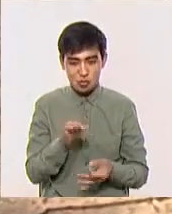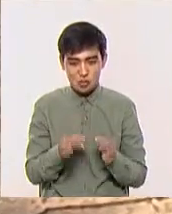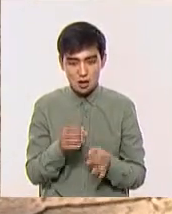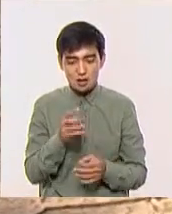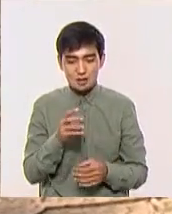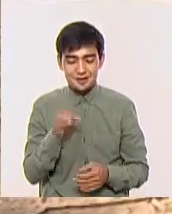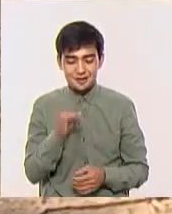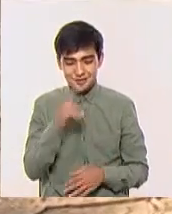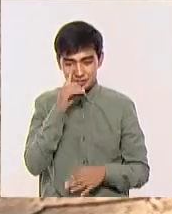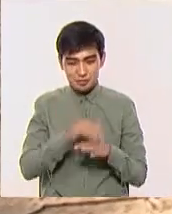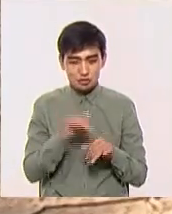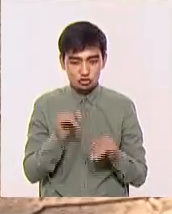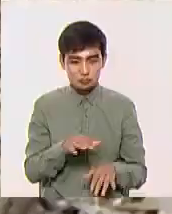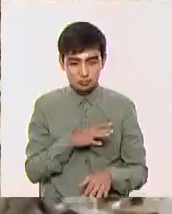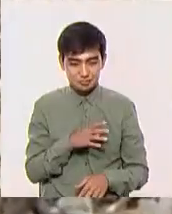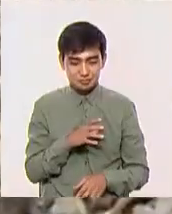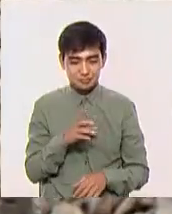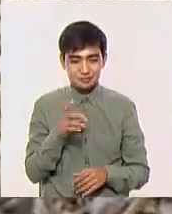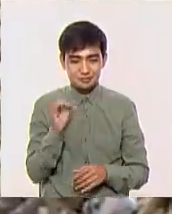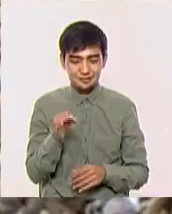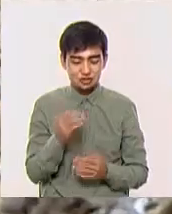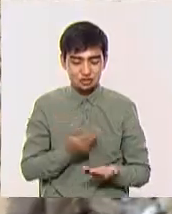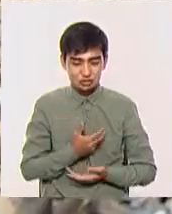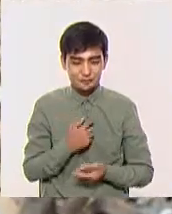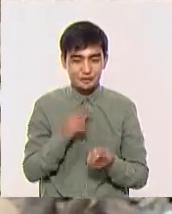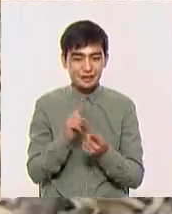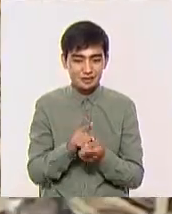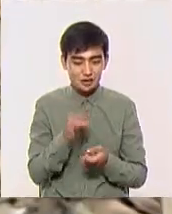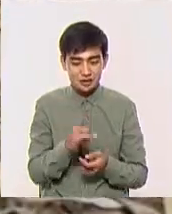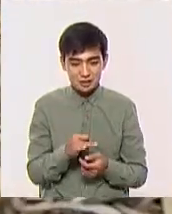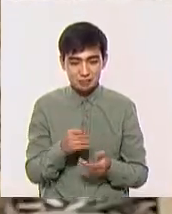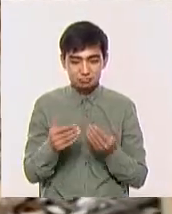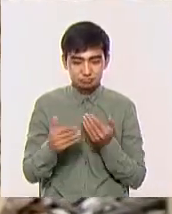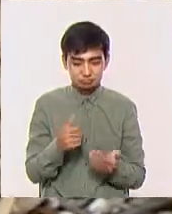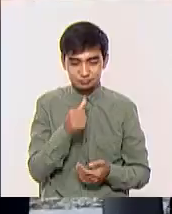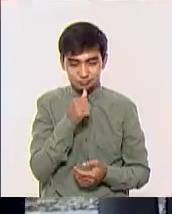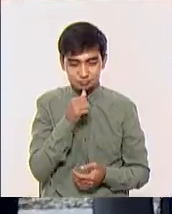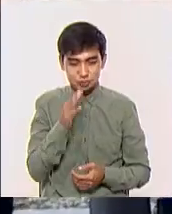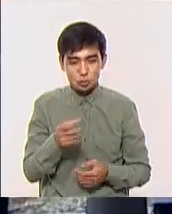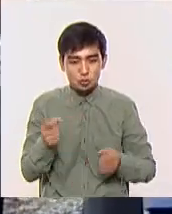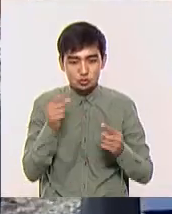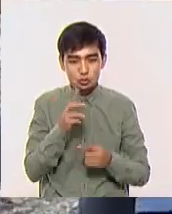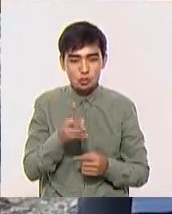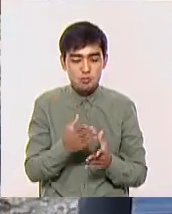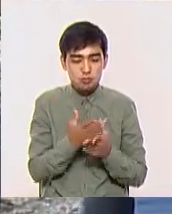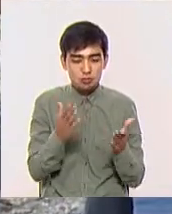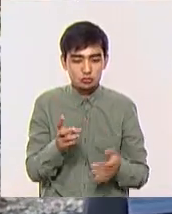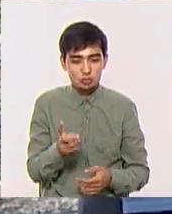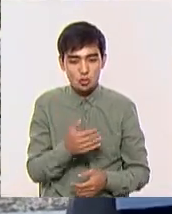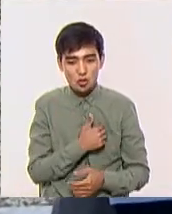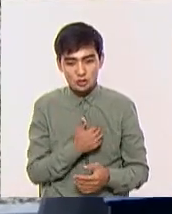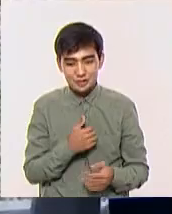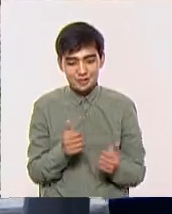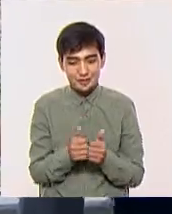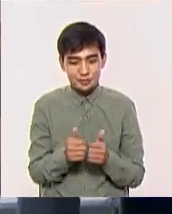порядке. В местном акимате решили пойти местным жителям навстречу и провести анкетирование, чтобы узнать, кого больше, желающих иметь